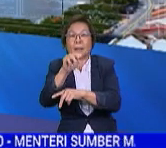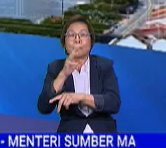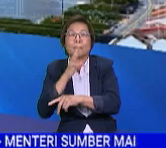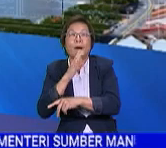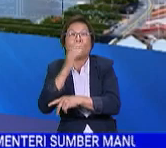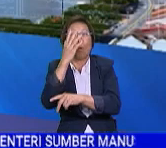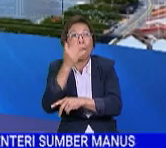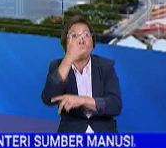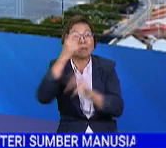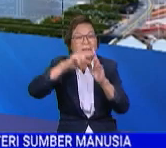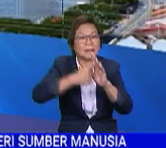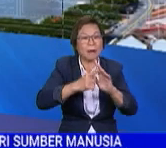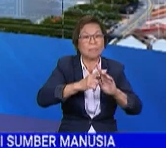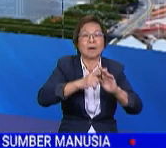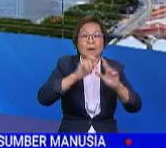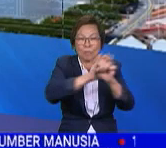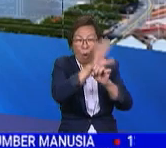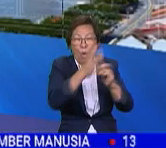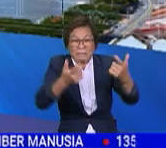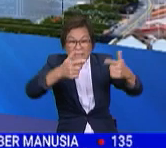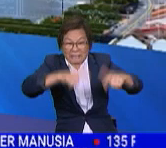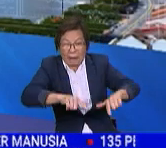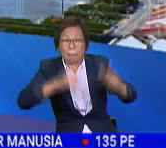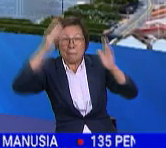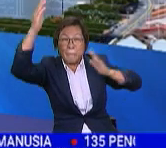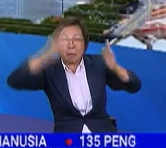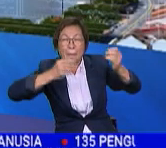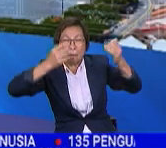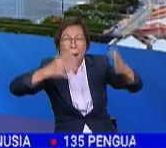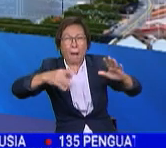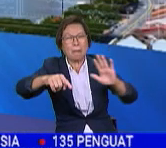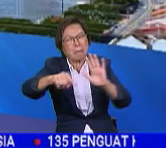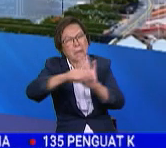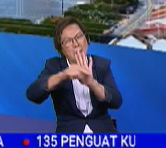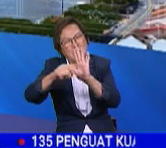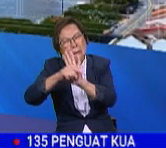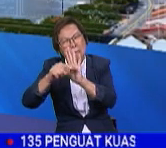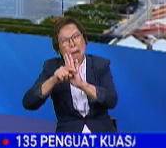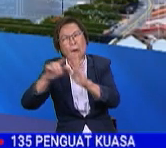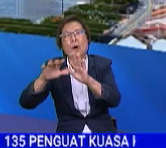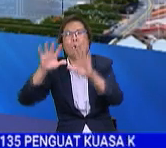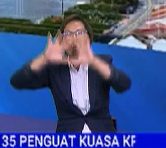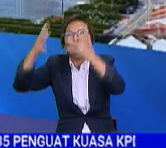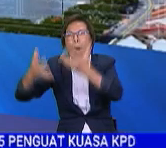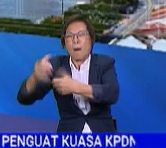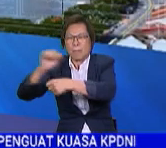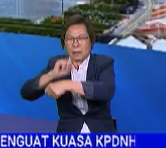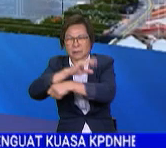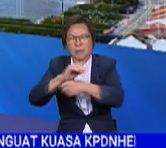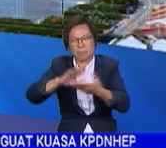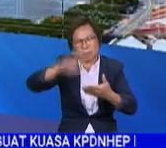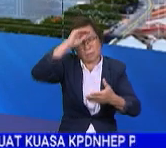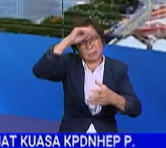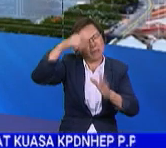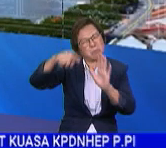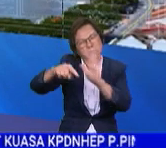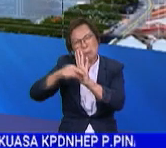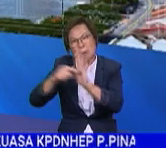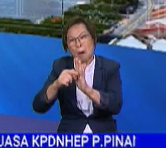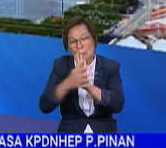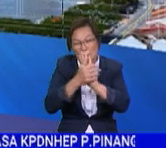ini karena sejak PD biqolbi 19922 banyak memberi impal terhadap dunia pekerjaan dan pembelajaran sekaligus